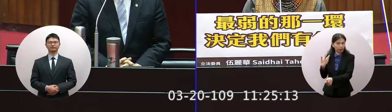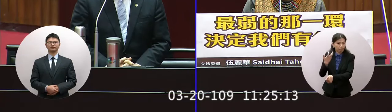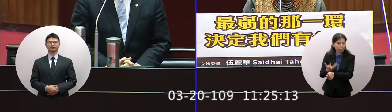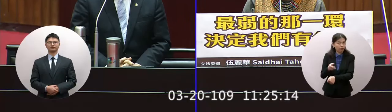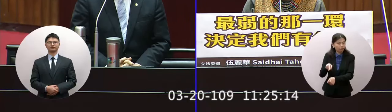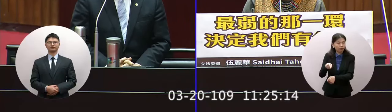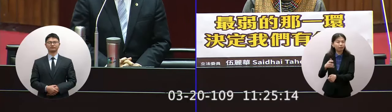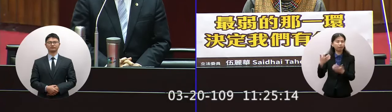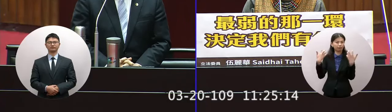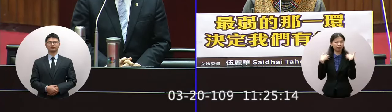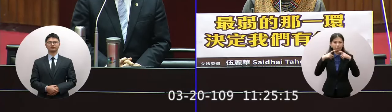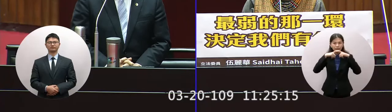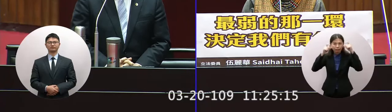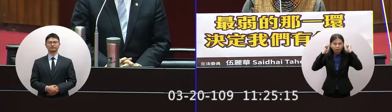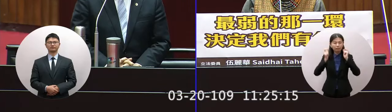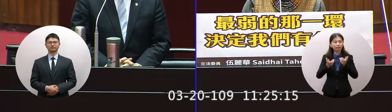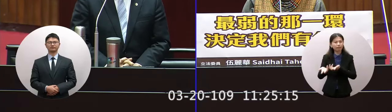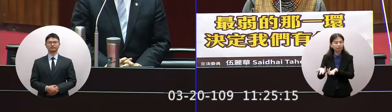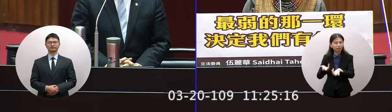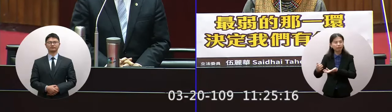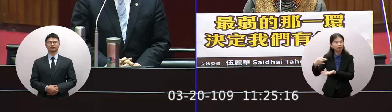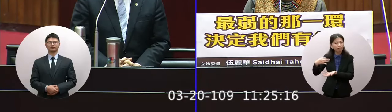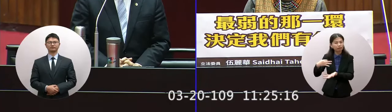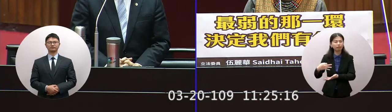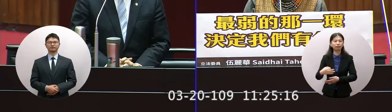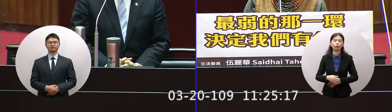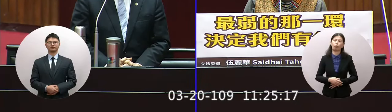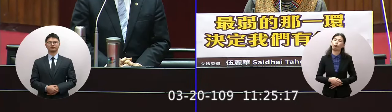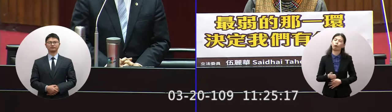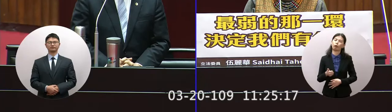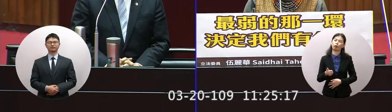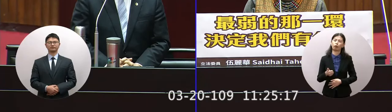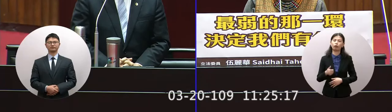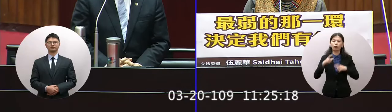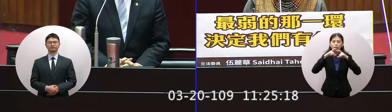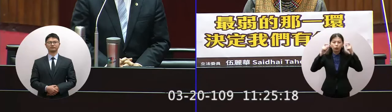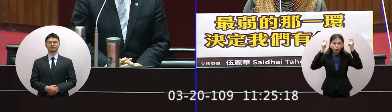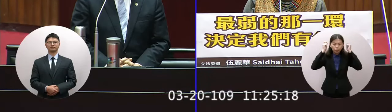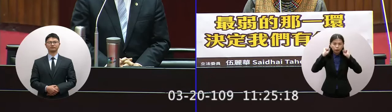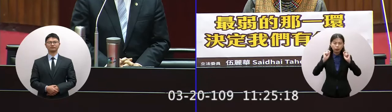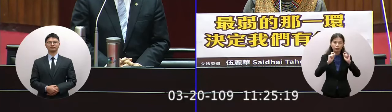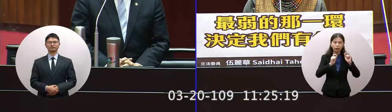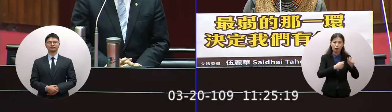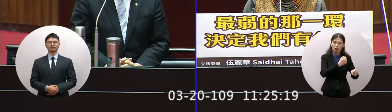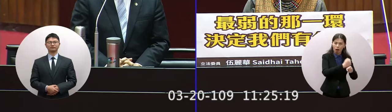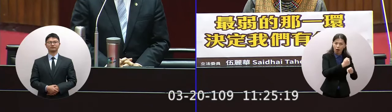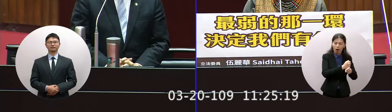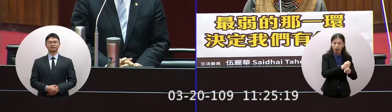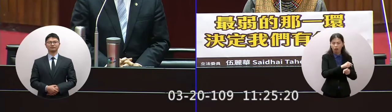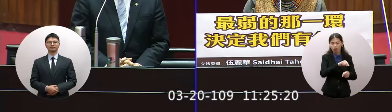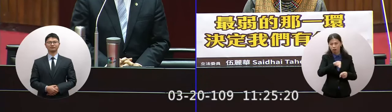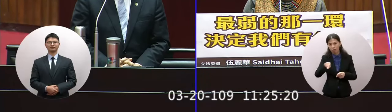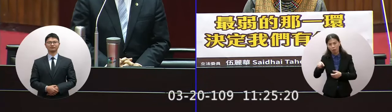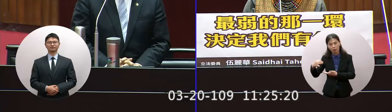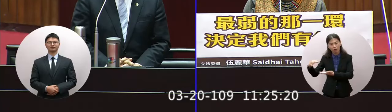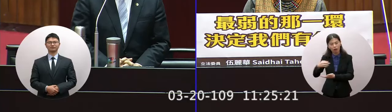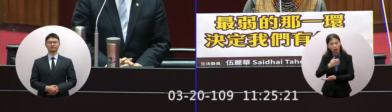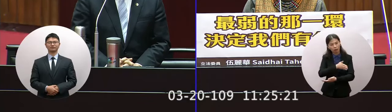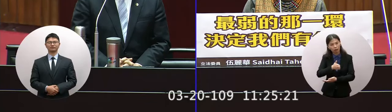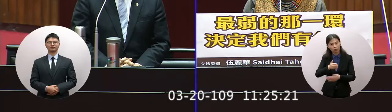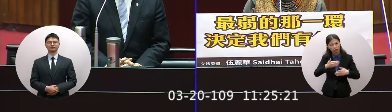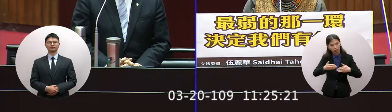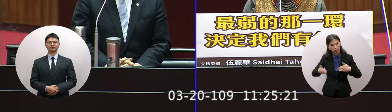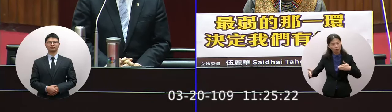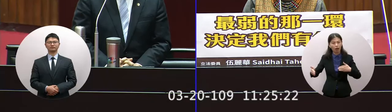责口罩分配的工作。所以从这样的一个口罩的产业当中，其实决定了 我们台